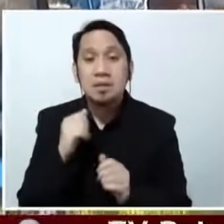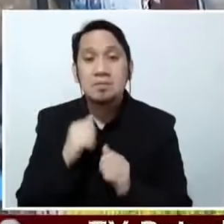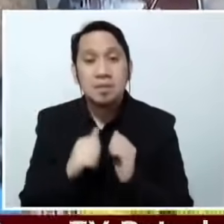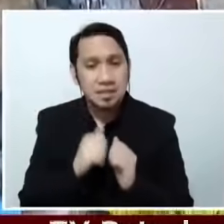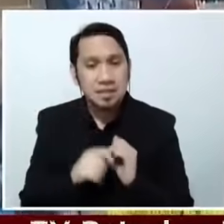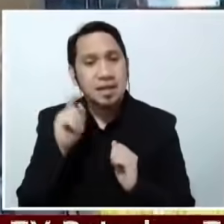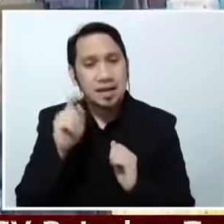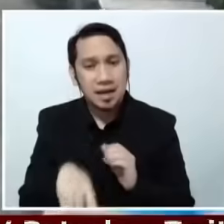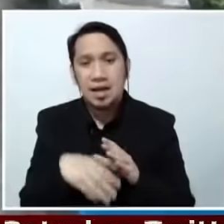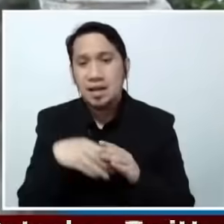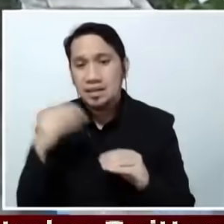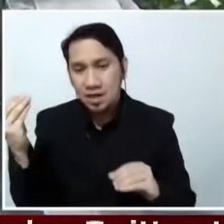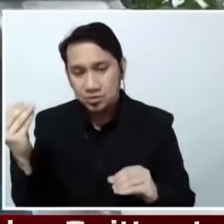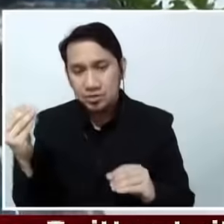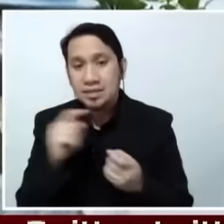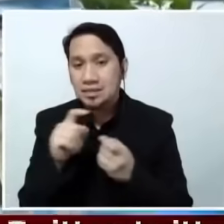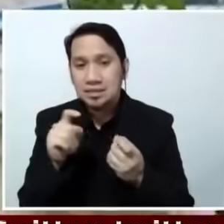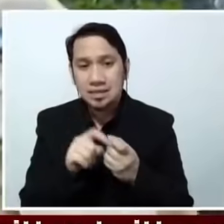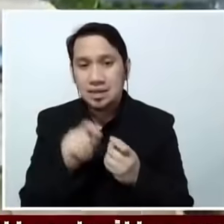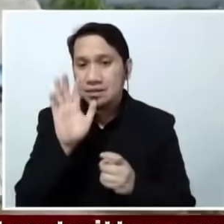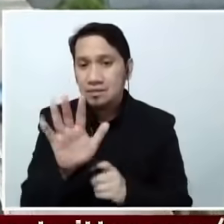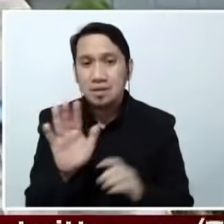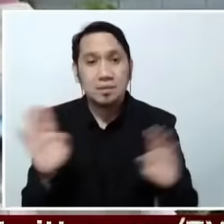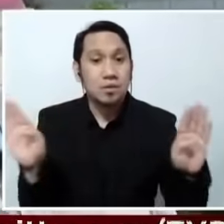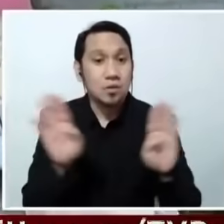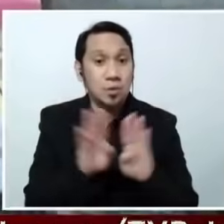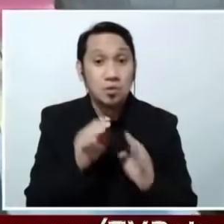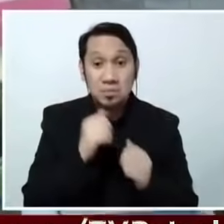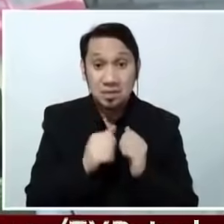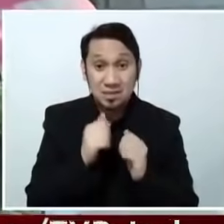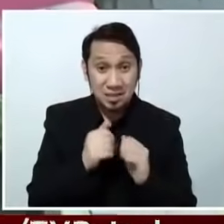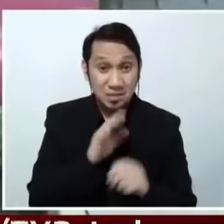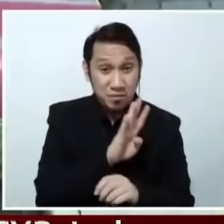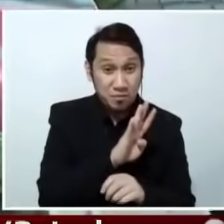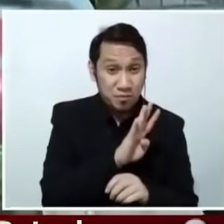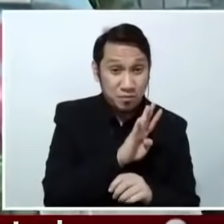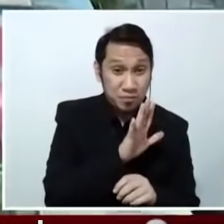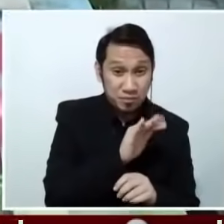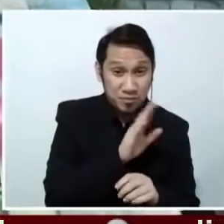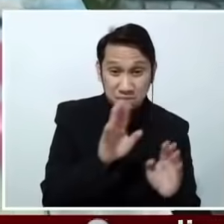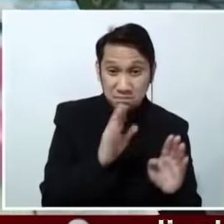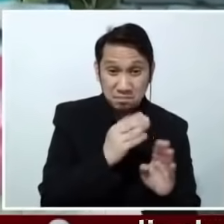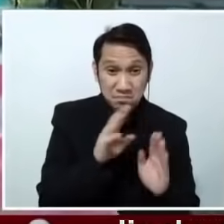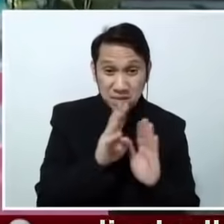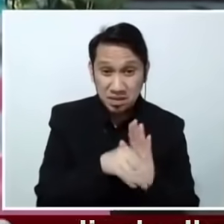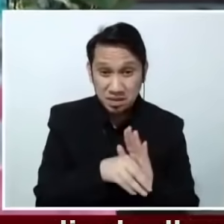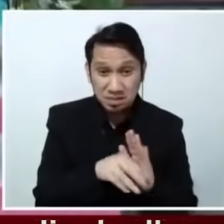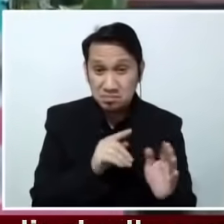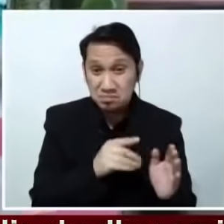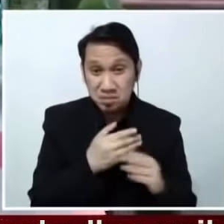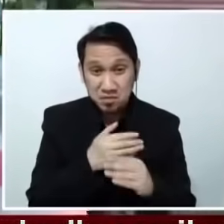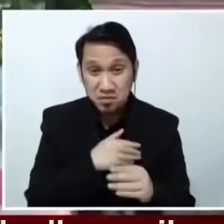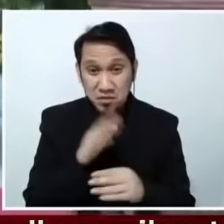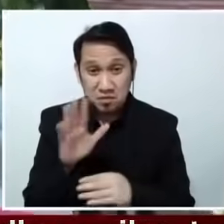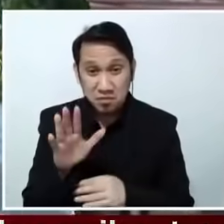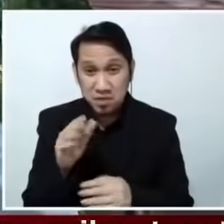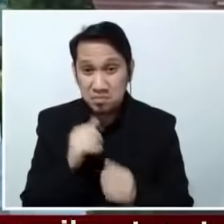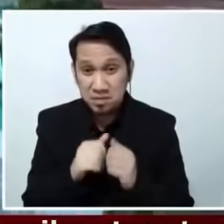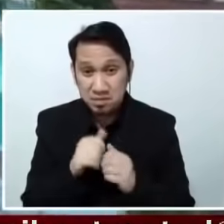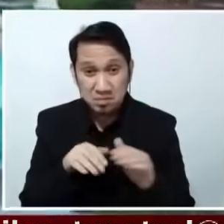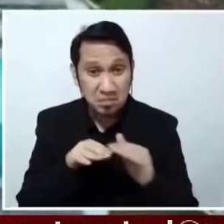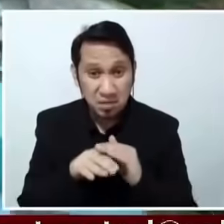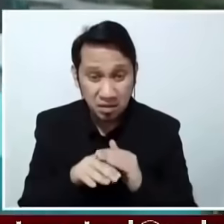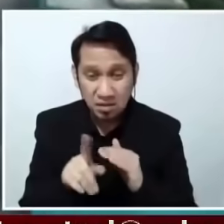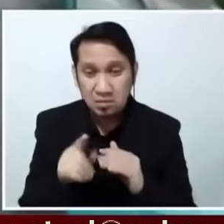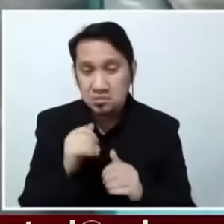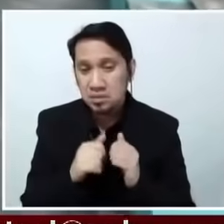na. Imagine, kung darating ka dito, quarter to 5, papasok ka sa loob, baka hindi ka pa umaabot sa puntod or hindi ka pa nakapagsindi ng kandila, ay kailangan mo